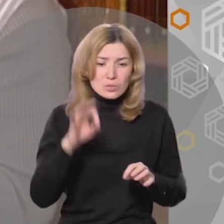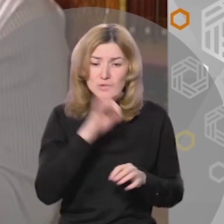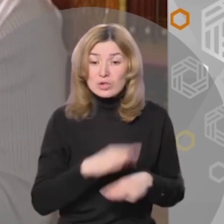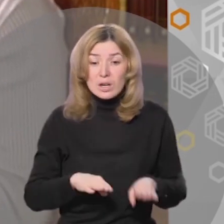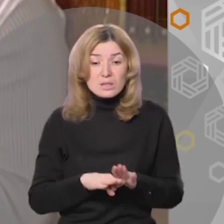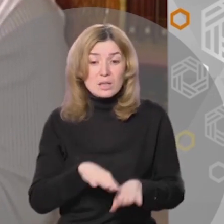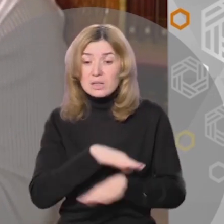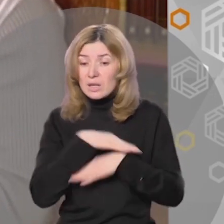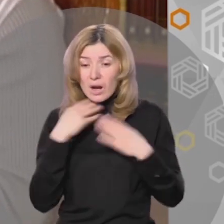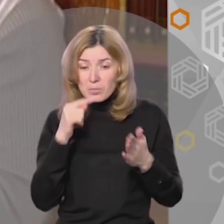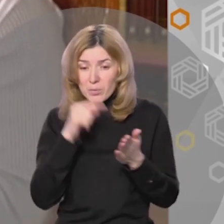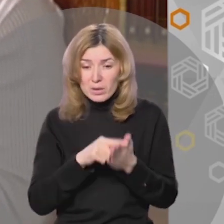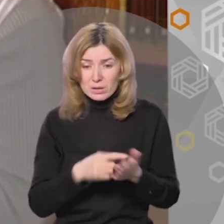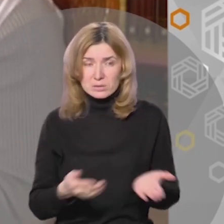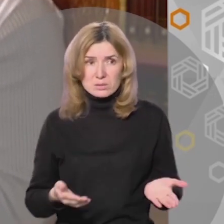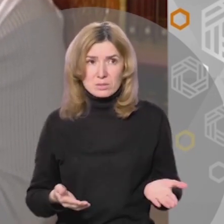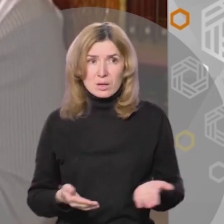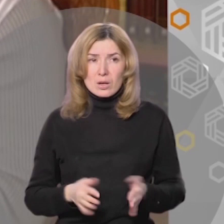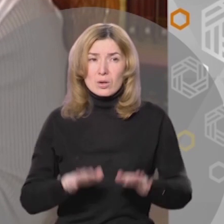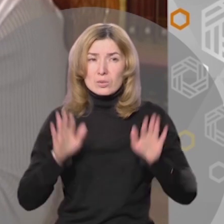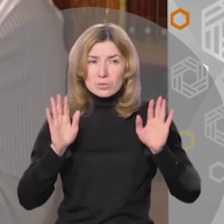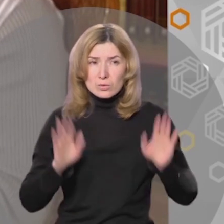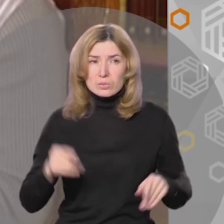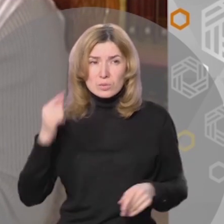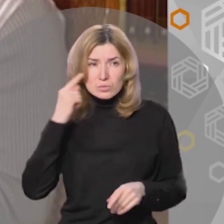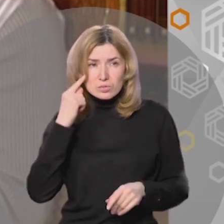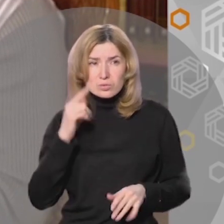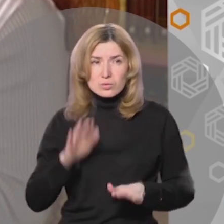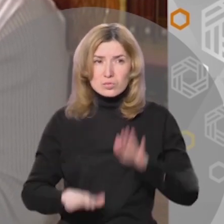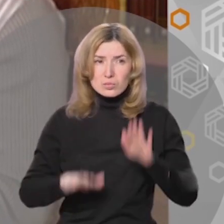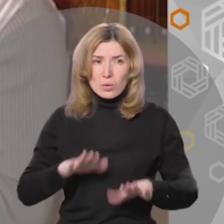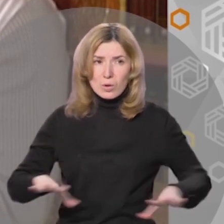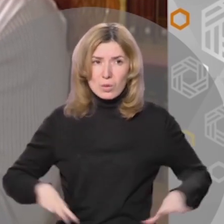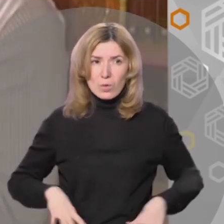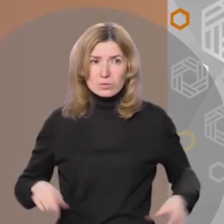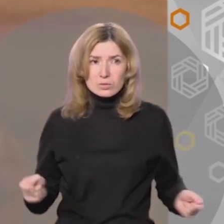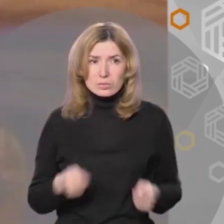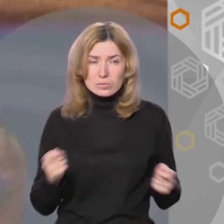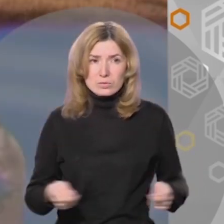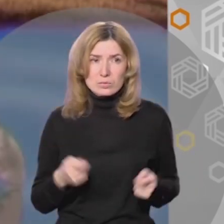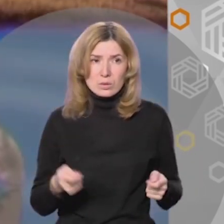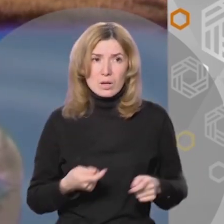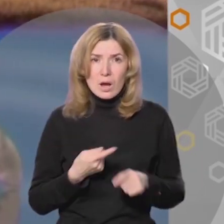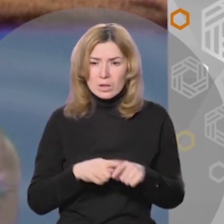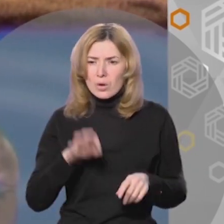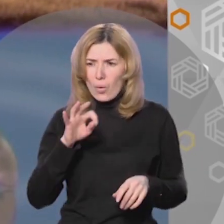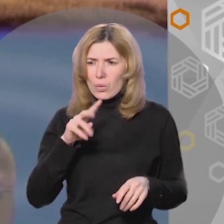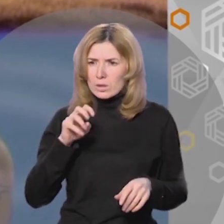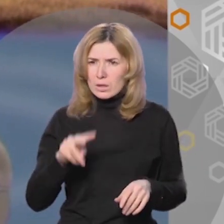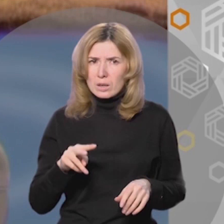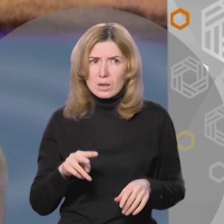шарик никак не хотел ему попадаться. Тут-то и послышался топот конских копыт. Это